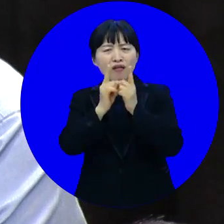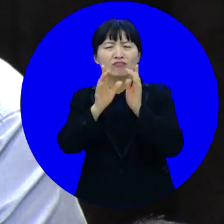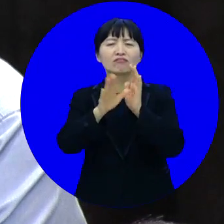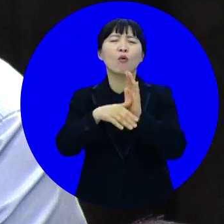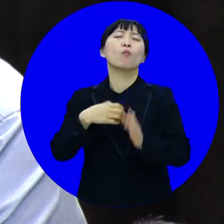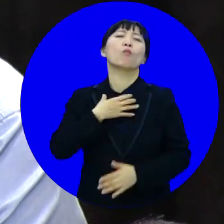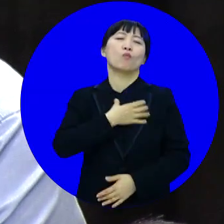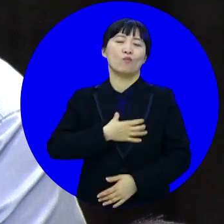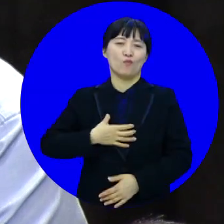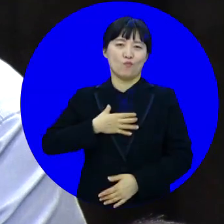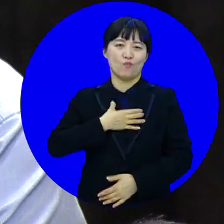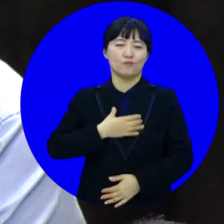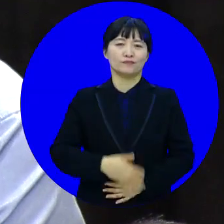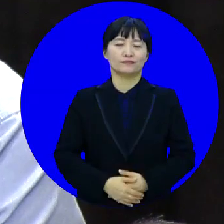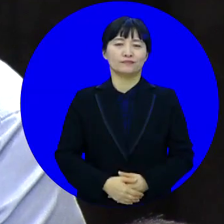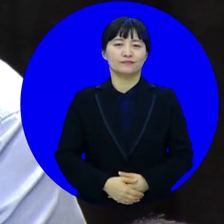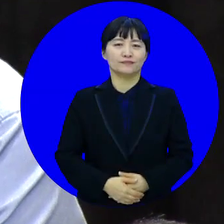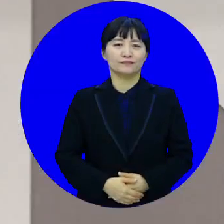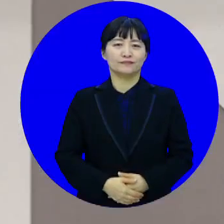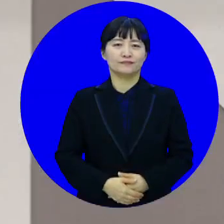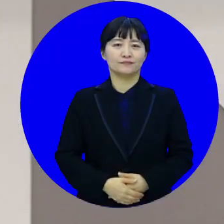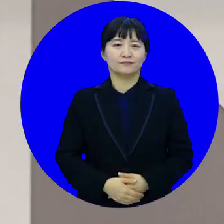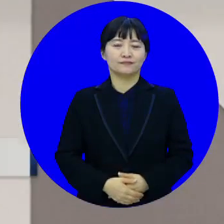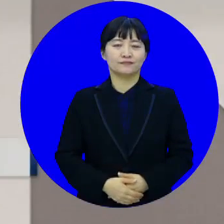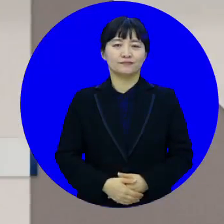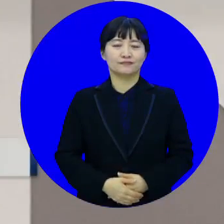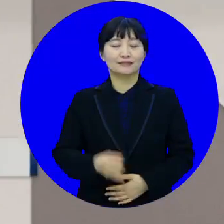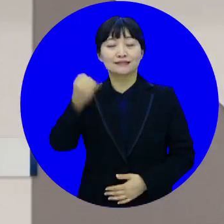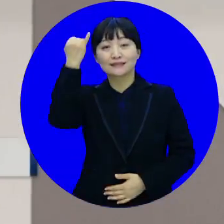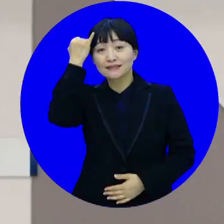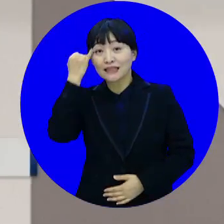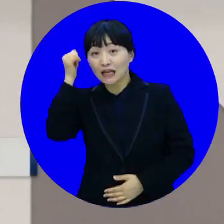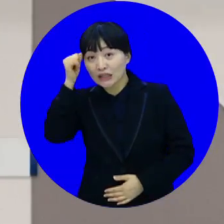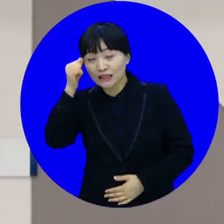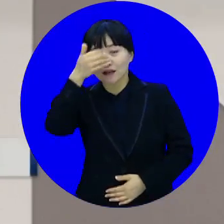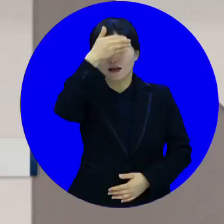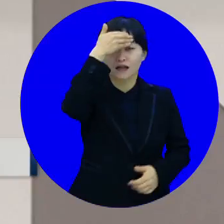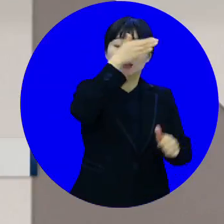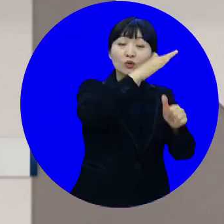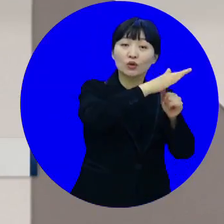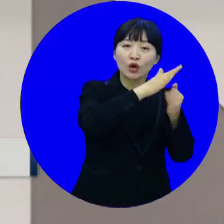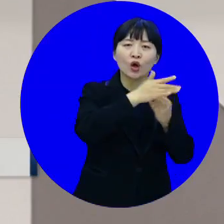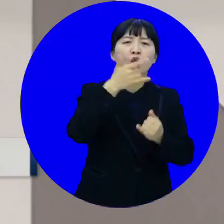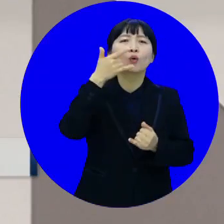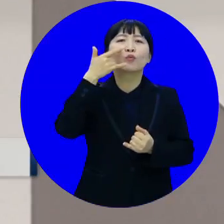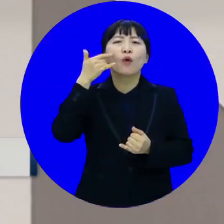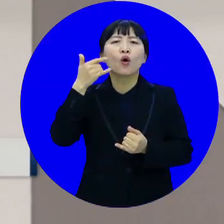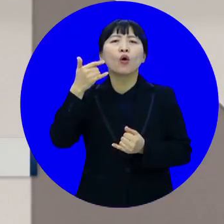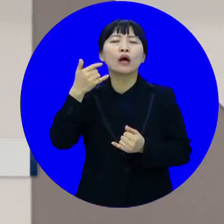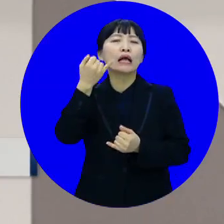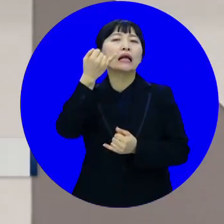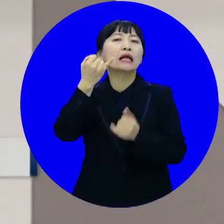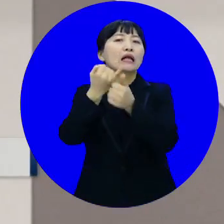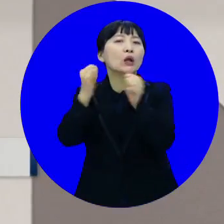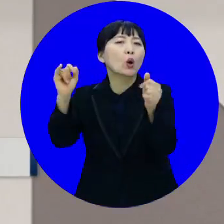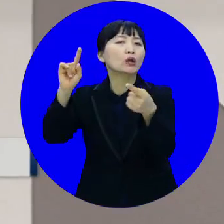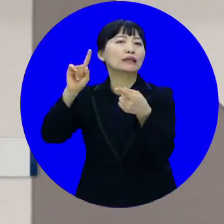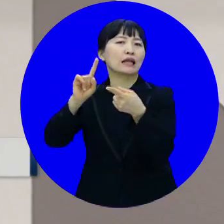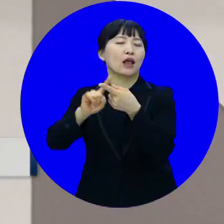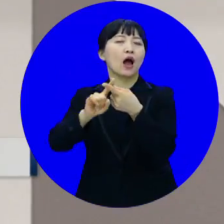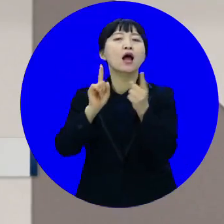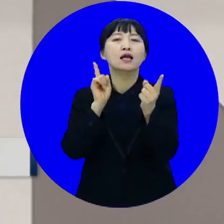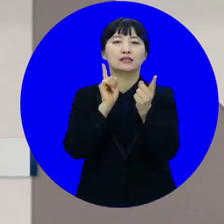면접 교섭이 좀 걱정되기는 합니다. 아이가 사춘기나 청소년기에는 특히 부모와 특히 그 이혼에 대해서